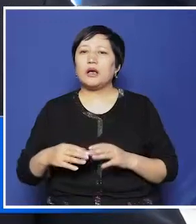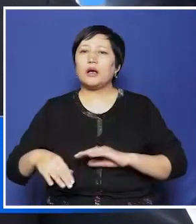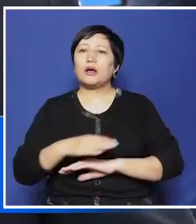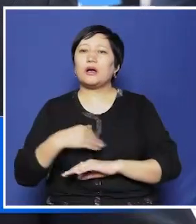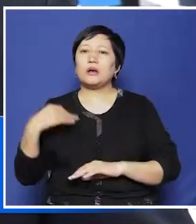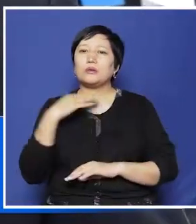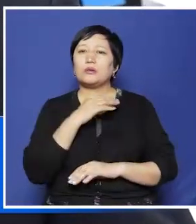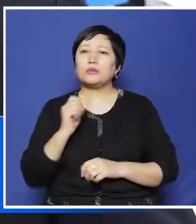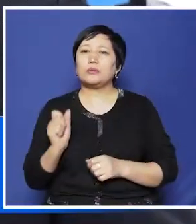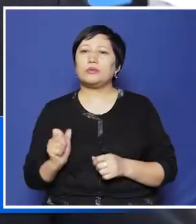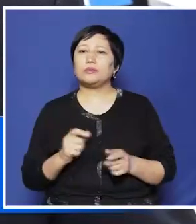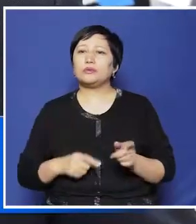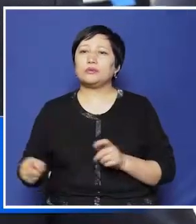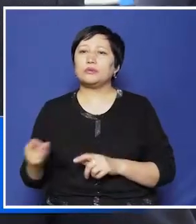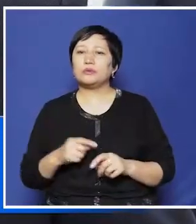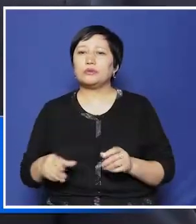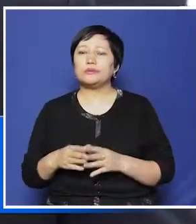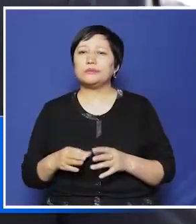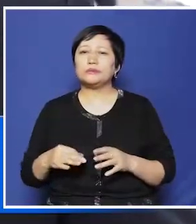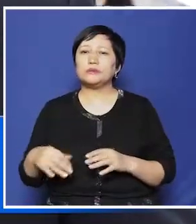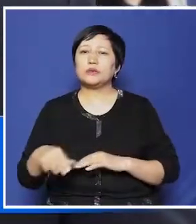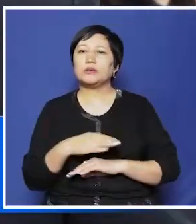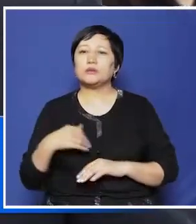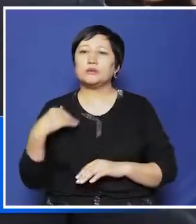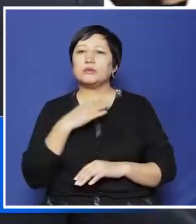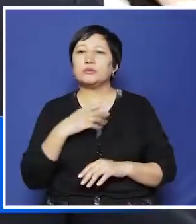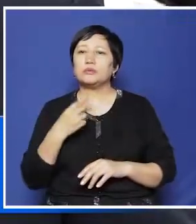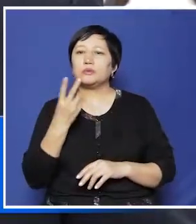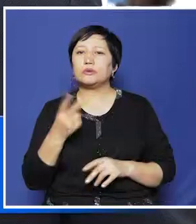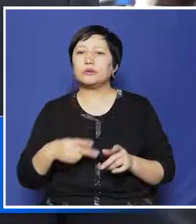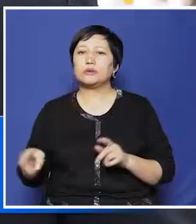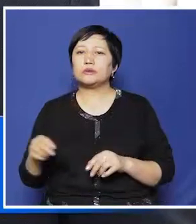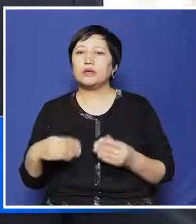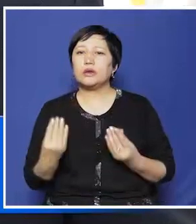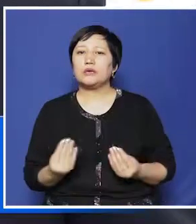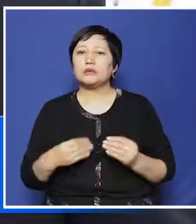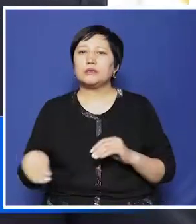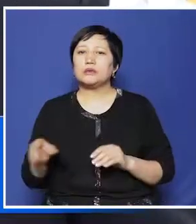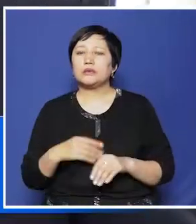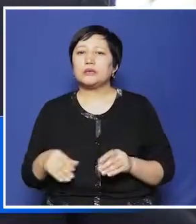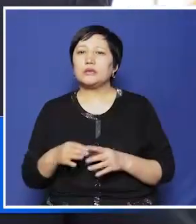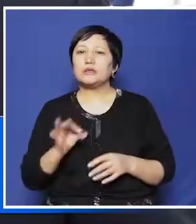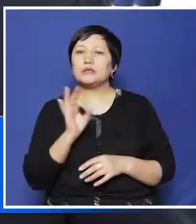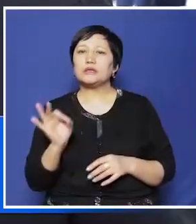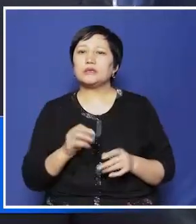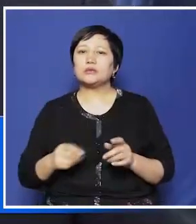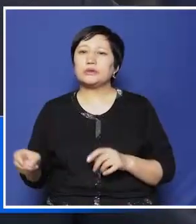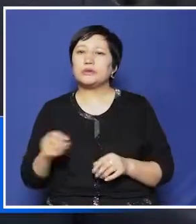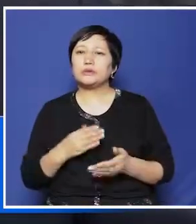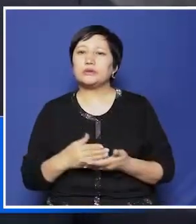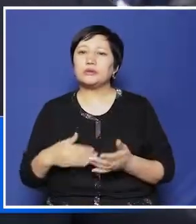халық көп үміт күтіп отыр. Халық көп үміт күтіп отыр. Халықтың көзі ашық қазір. Кез келген сұрақтарды қоя